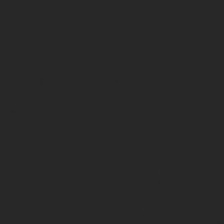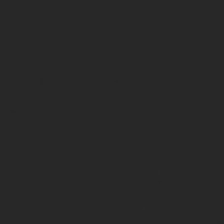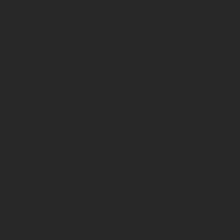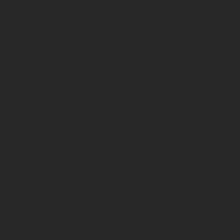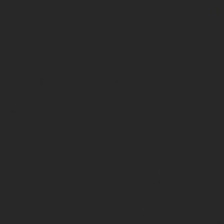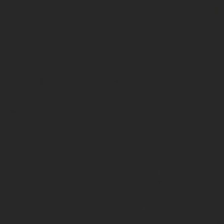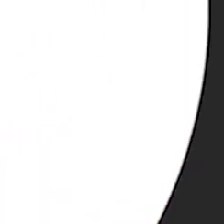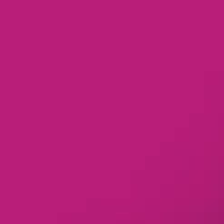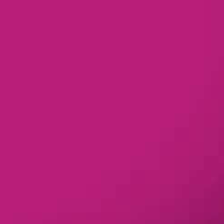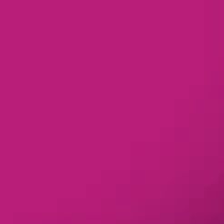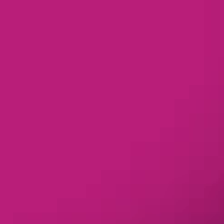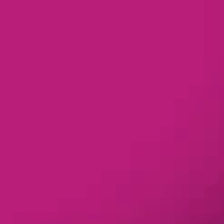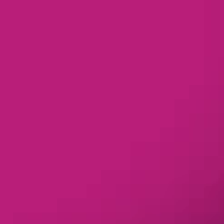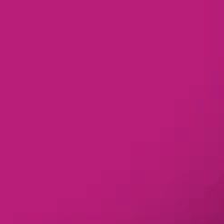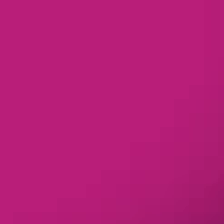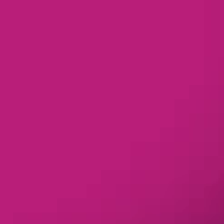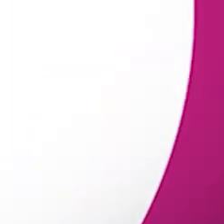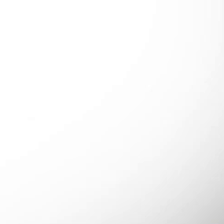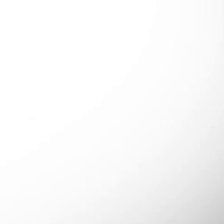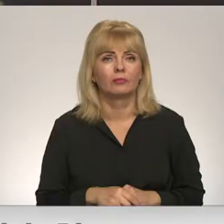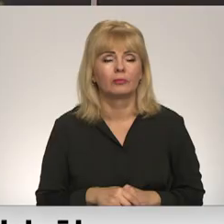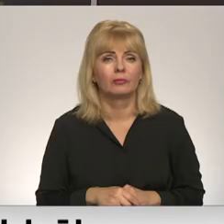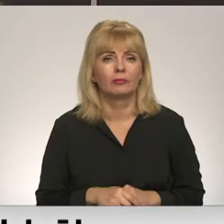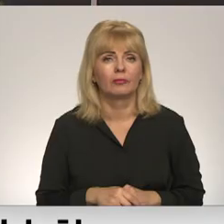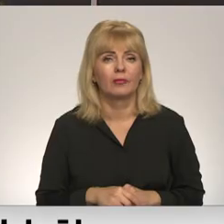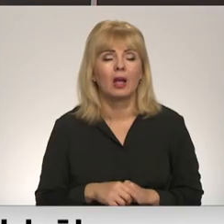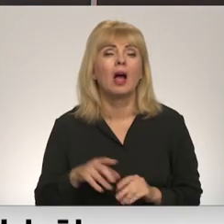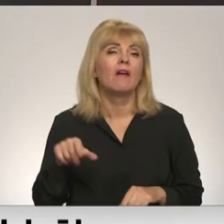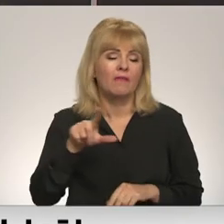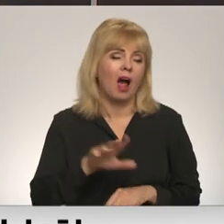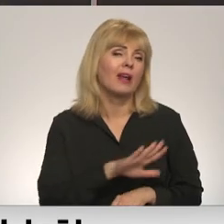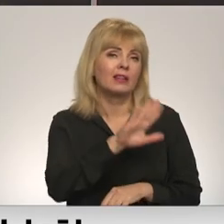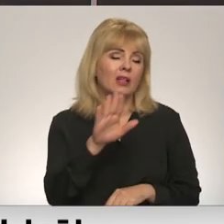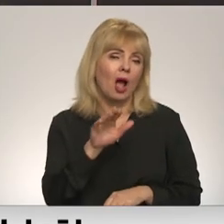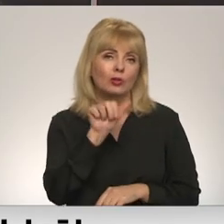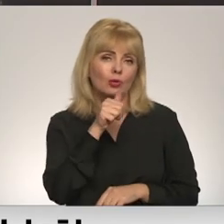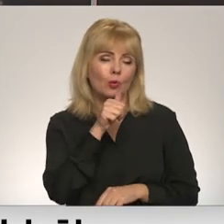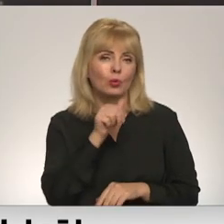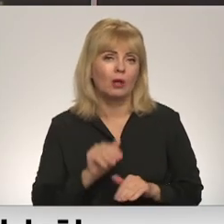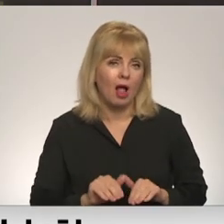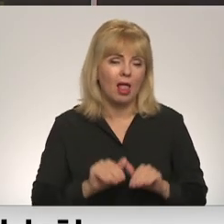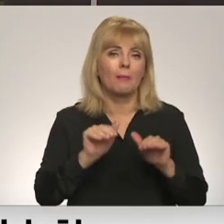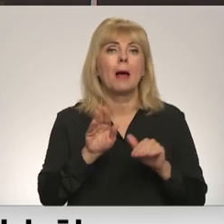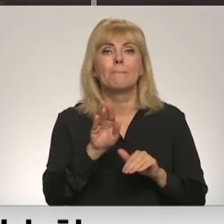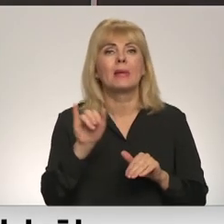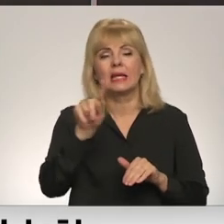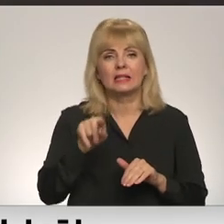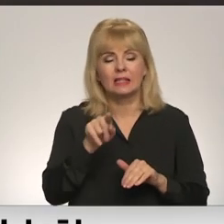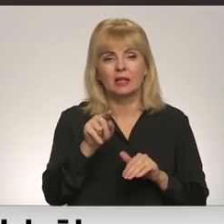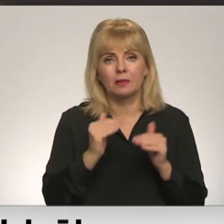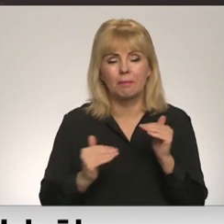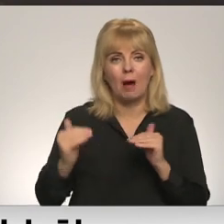Re, viss ēters ir te! Jau vairākas dienas ūdens līmenis Misas upē